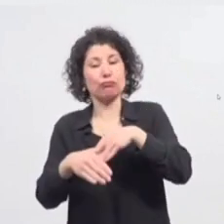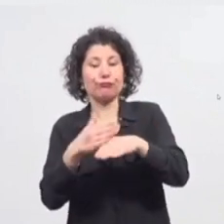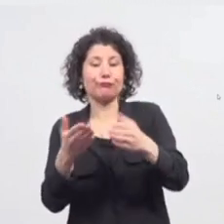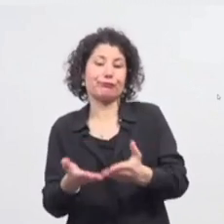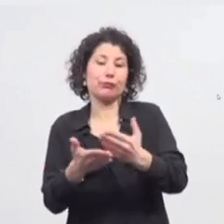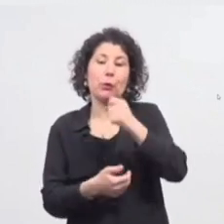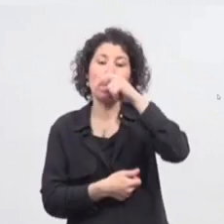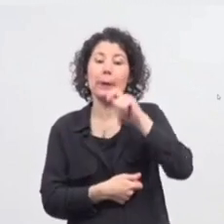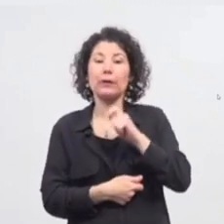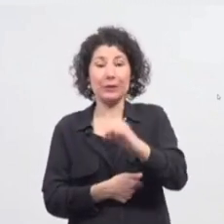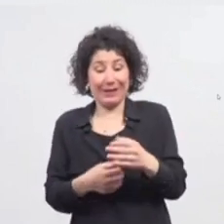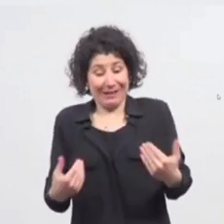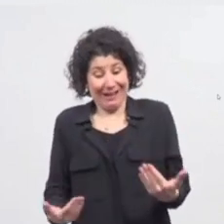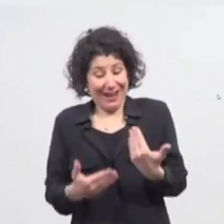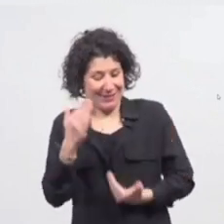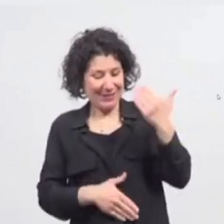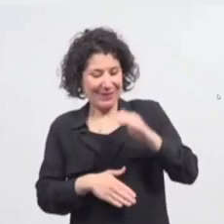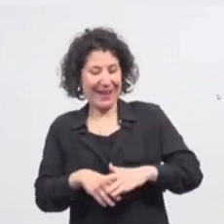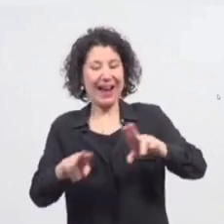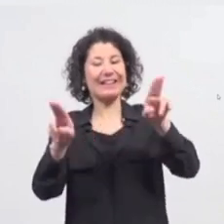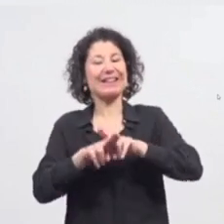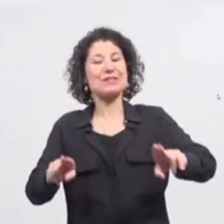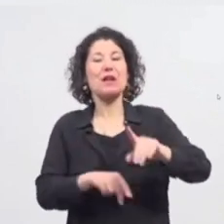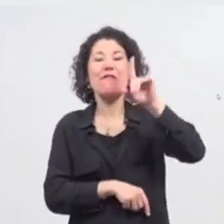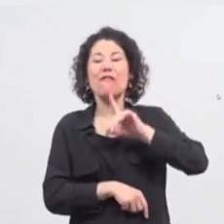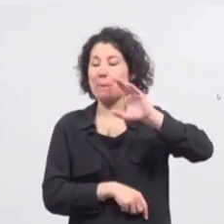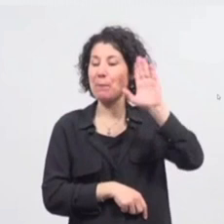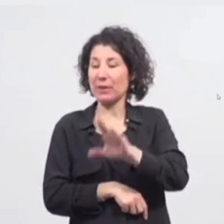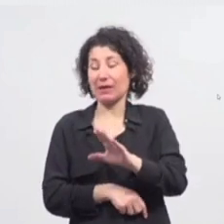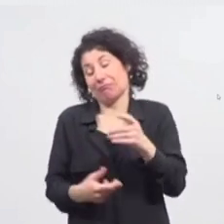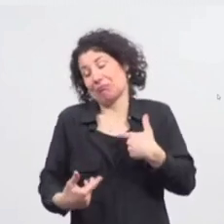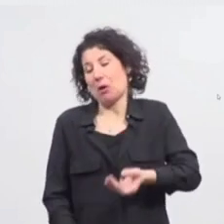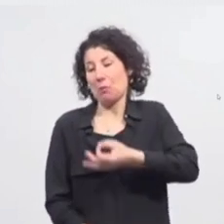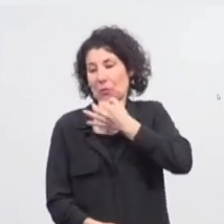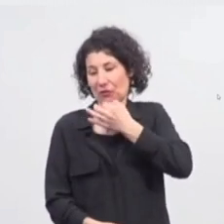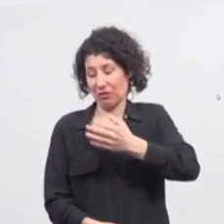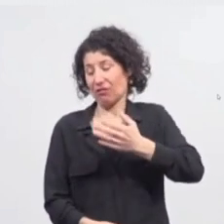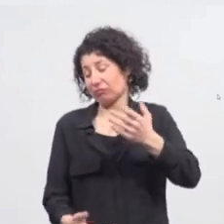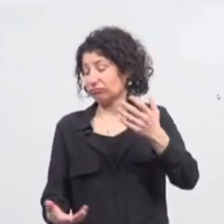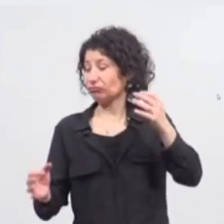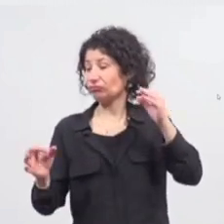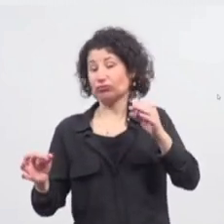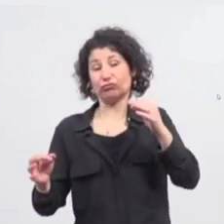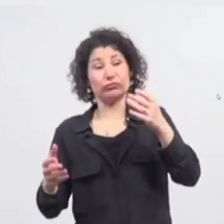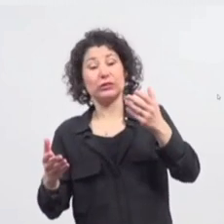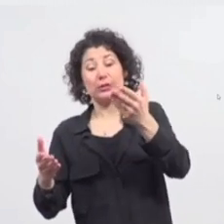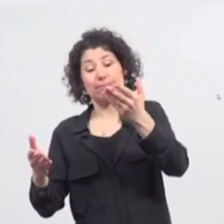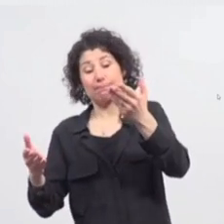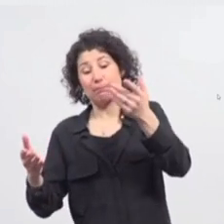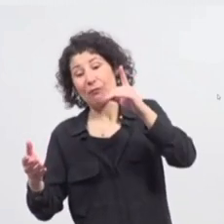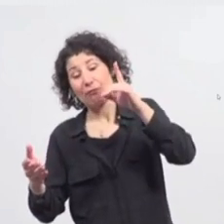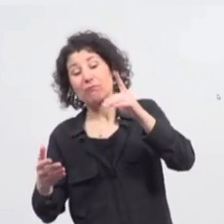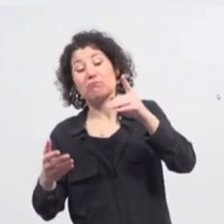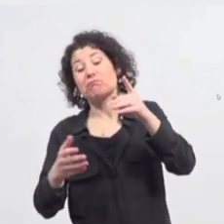femme, permettez-moi aussi d'avoir un message de soutien et d'exprimer notre solidarité avec toutes les femmes et les filles